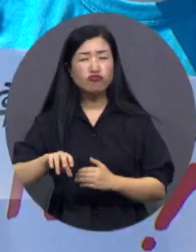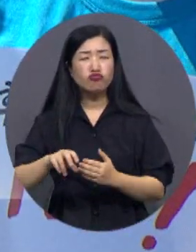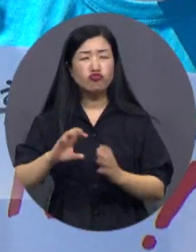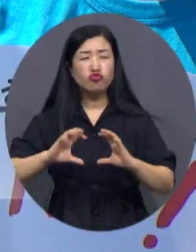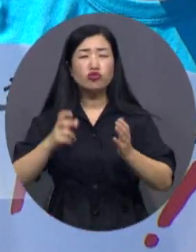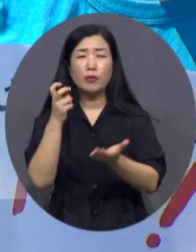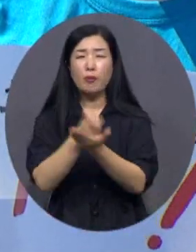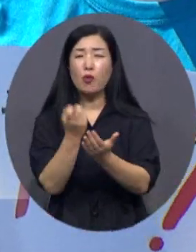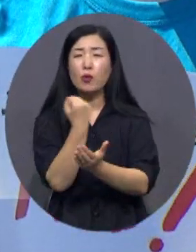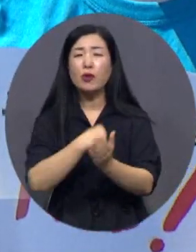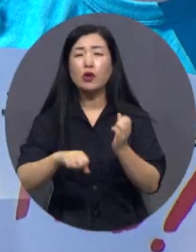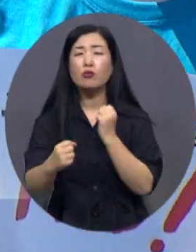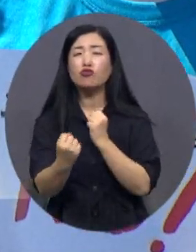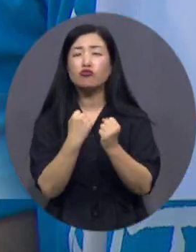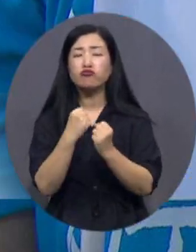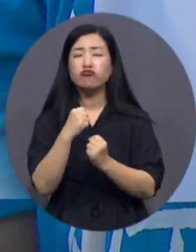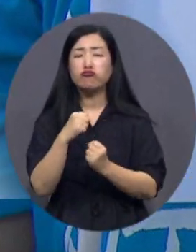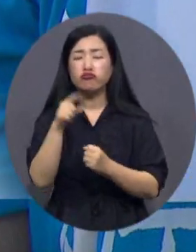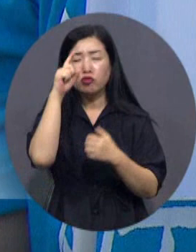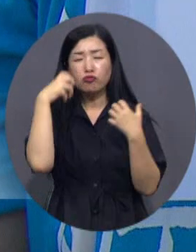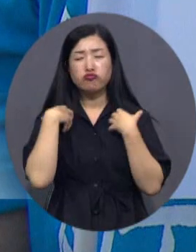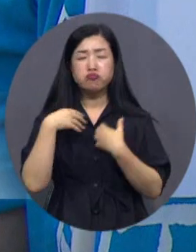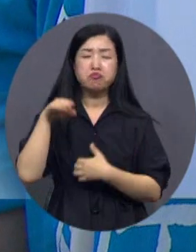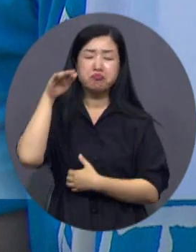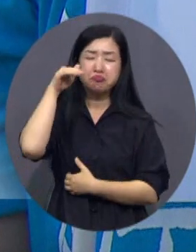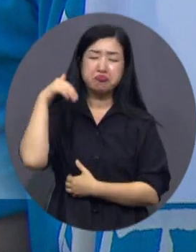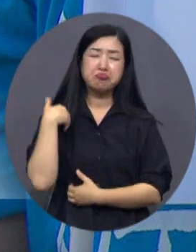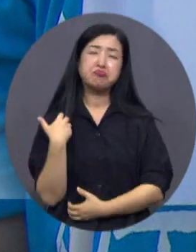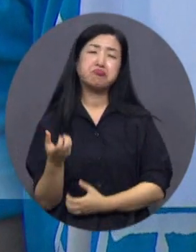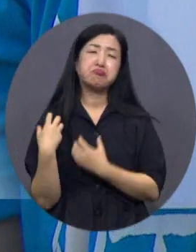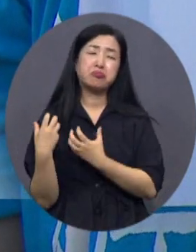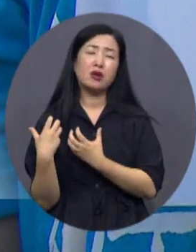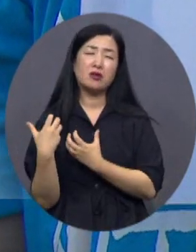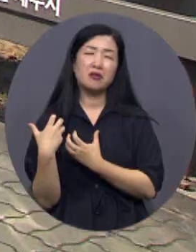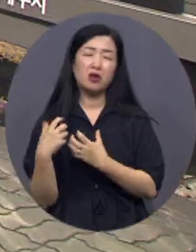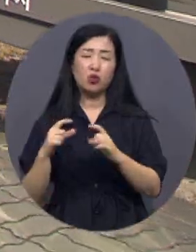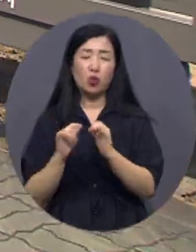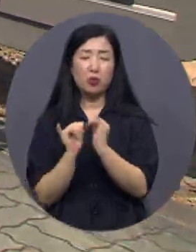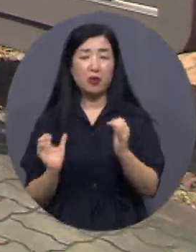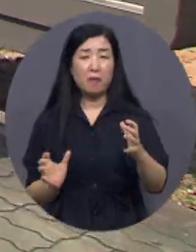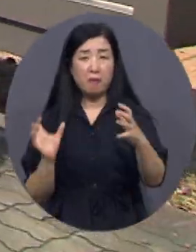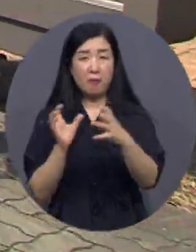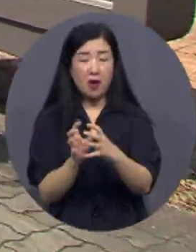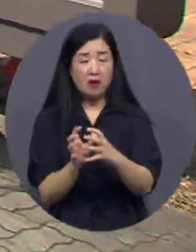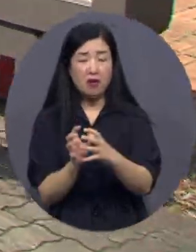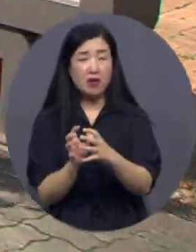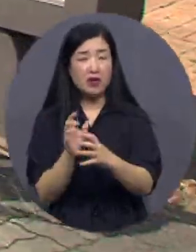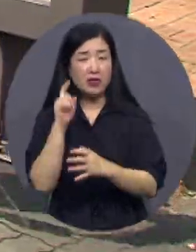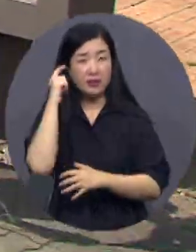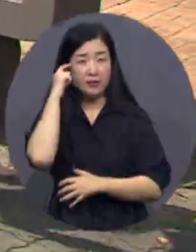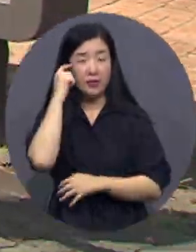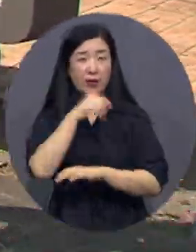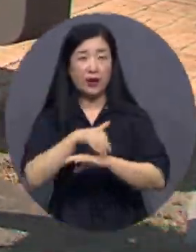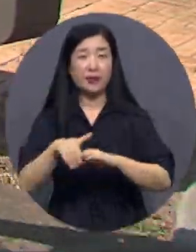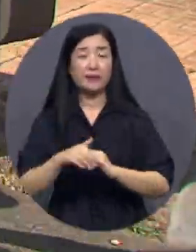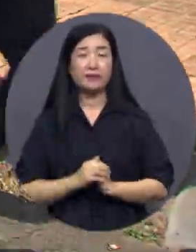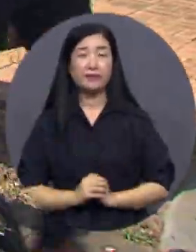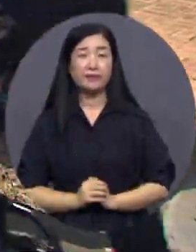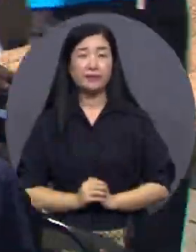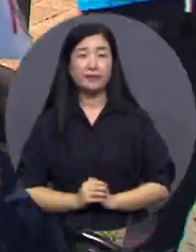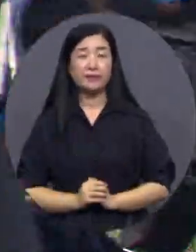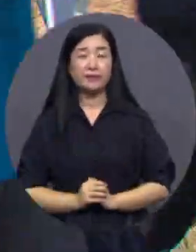위반인데도 정부가 강 건너 불보듯 하고 있다며 제주도민의 목소리를 모아 총력 대응하겠다고 밝혔습니다.